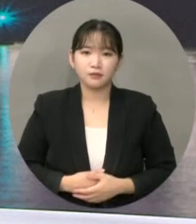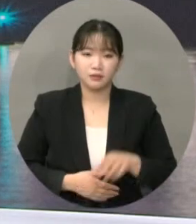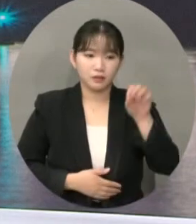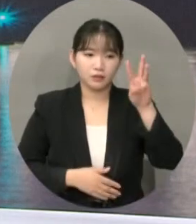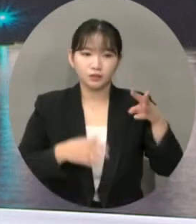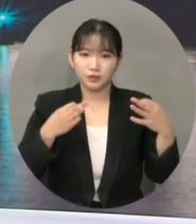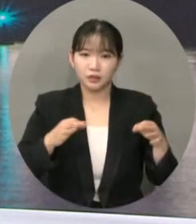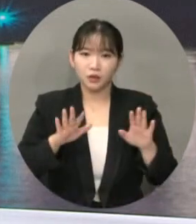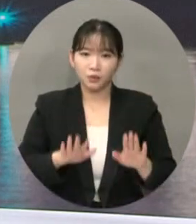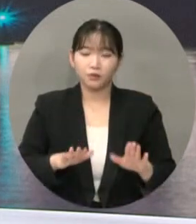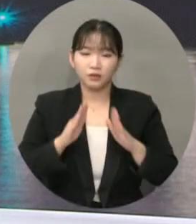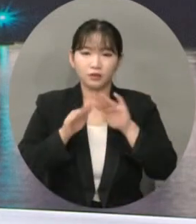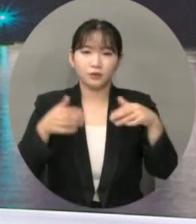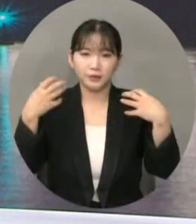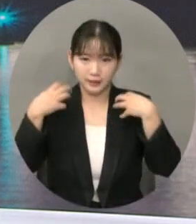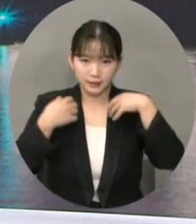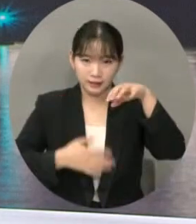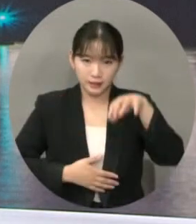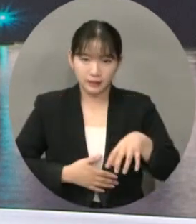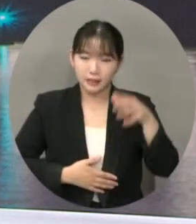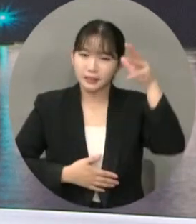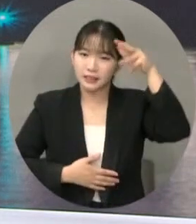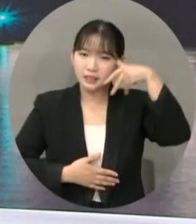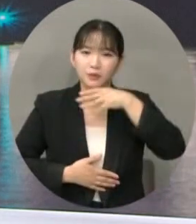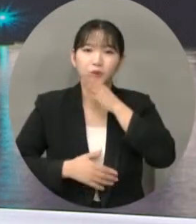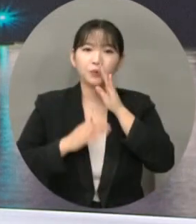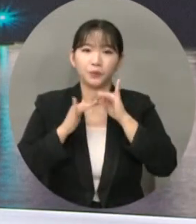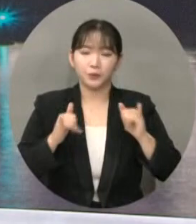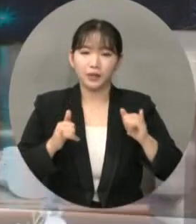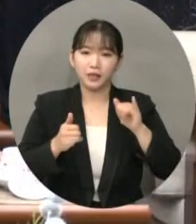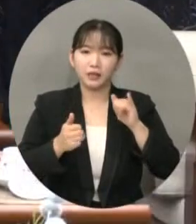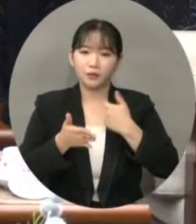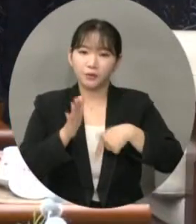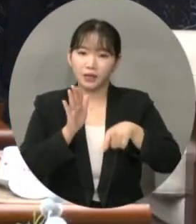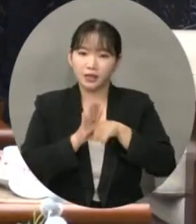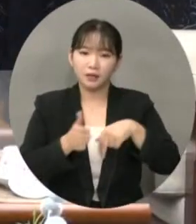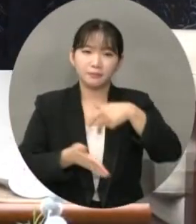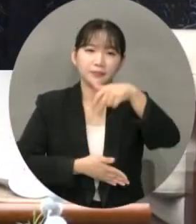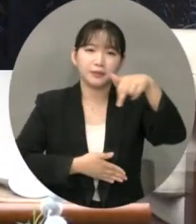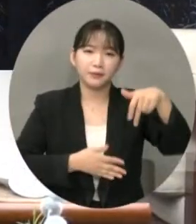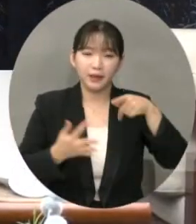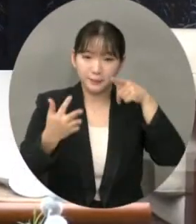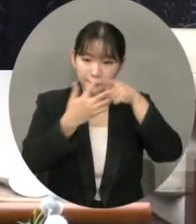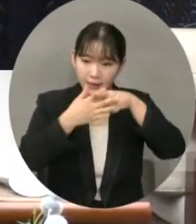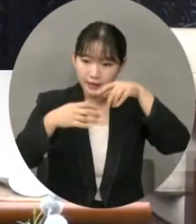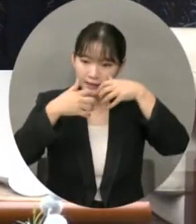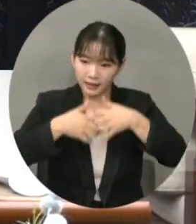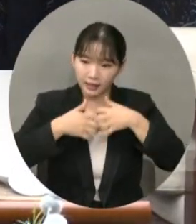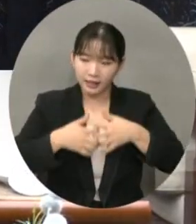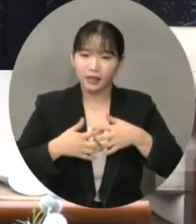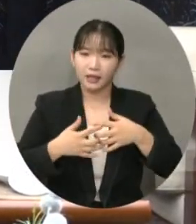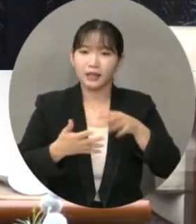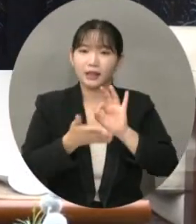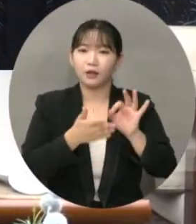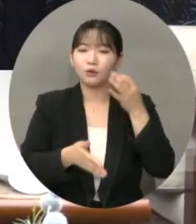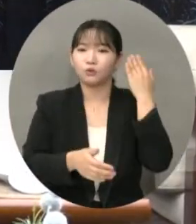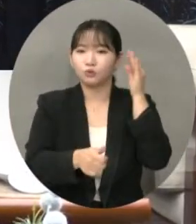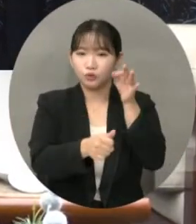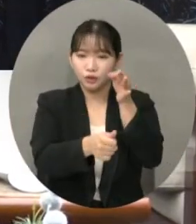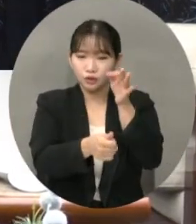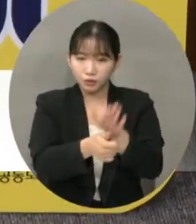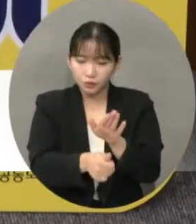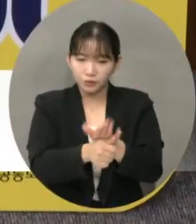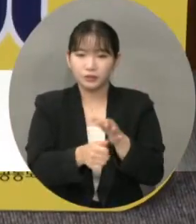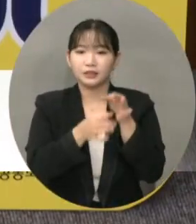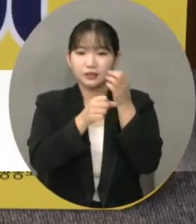광주은행은 오늘 전남도청에서 치매 어르신 대상 배회 감지의 지원 후원금 전달식을 갖고 모두